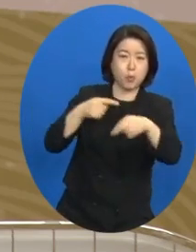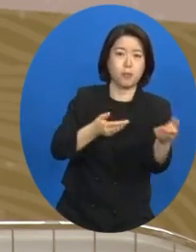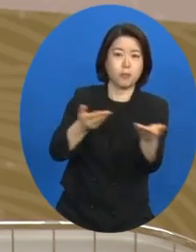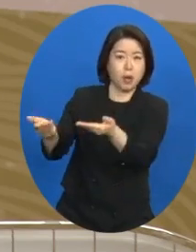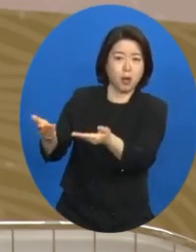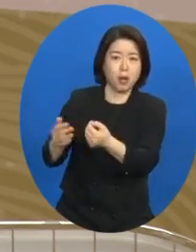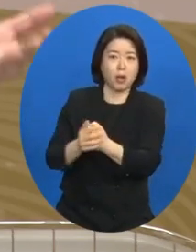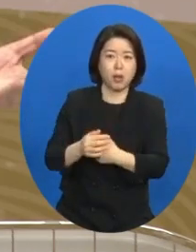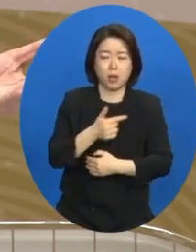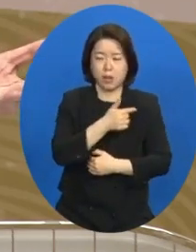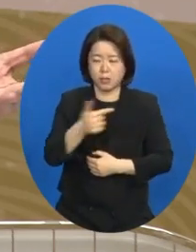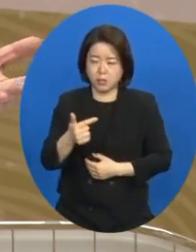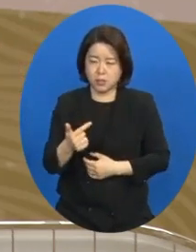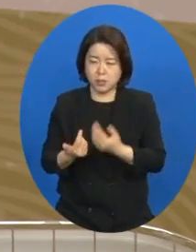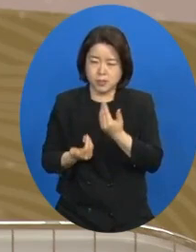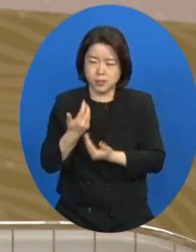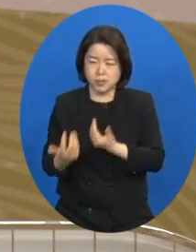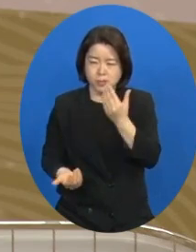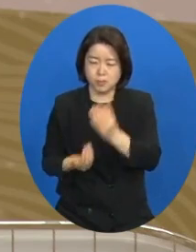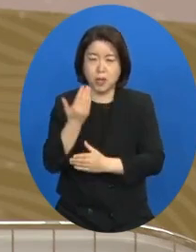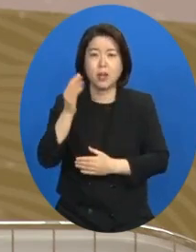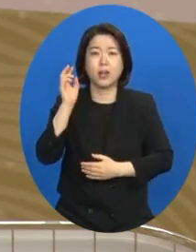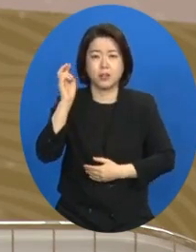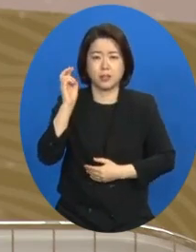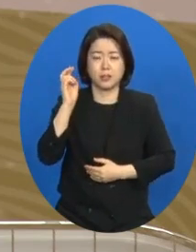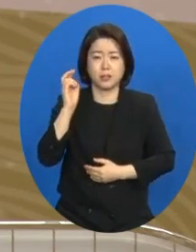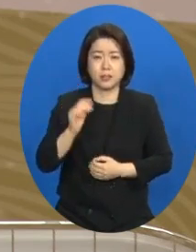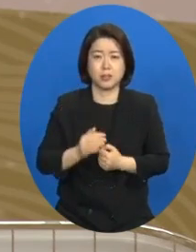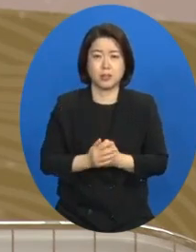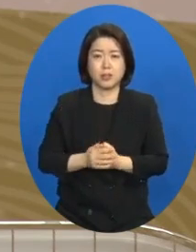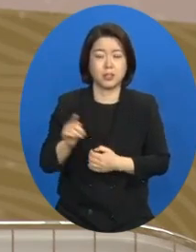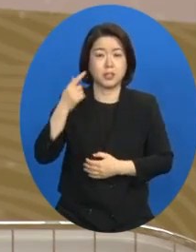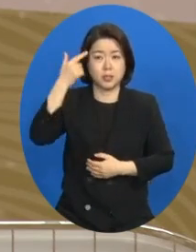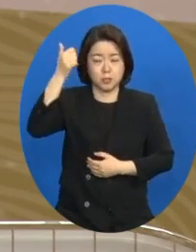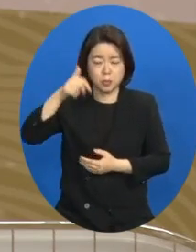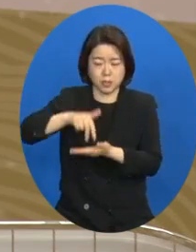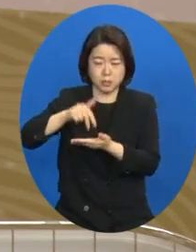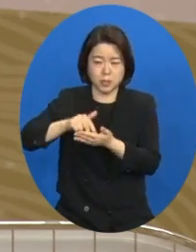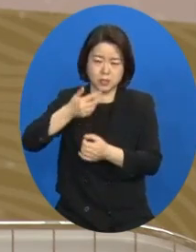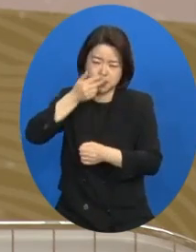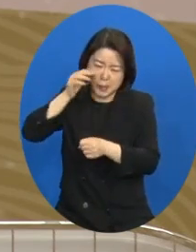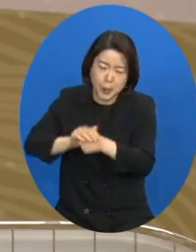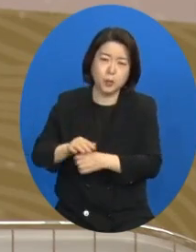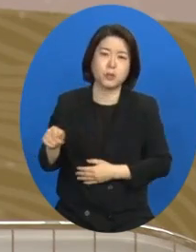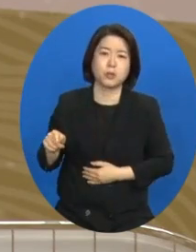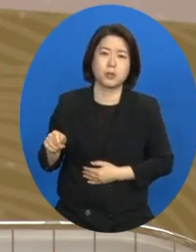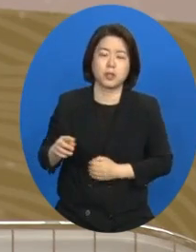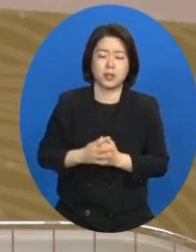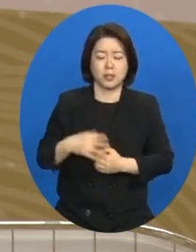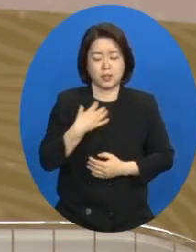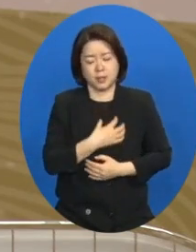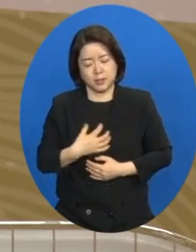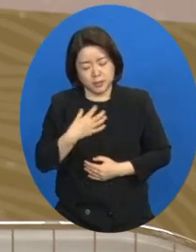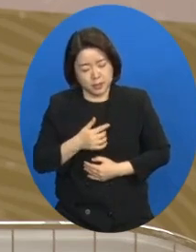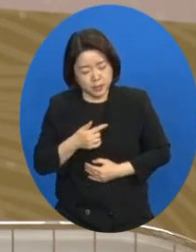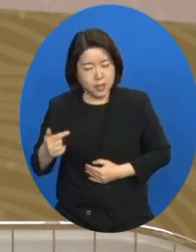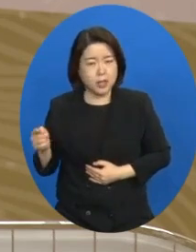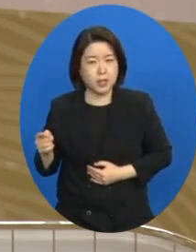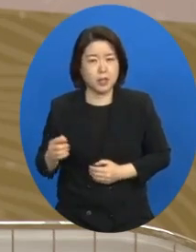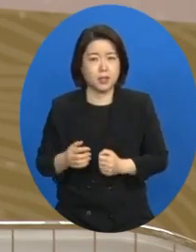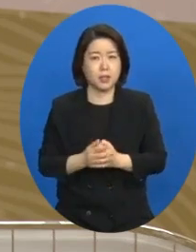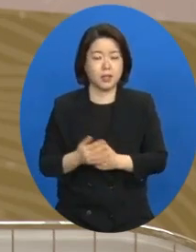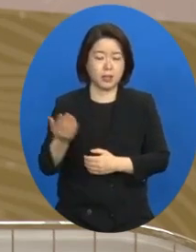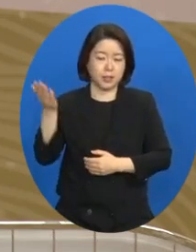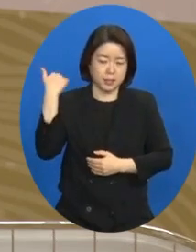큰 분란이 생기게 됐습니다 그 목사님 얼마나 억울하고 얼마나 괴로운지 그동안의